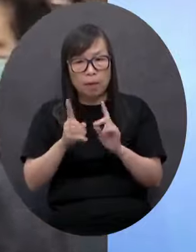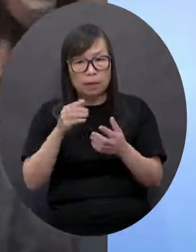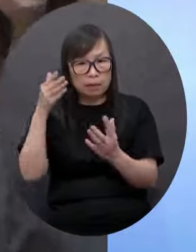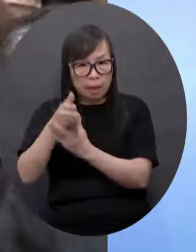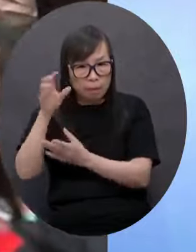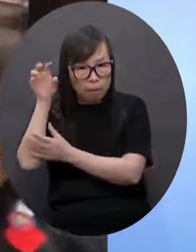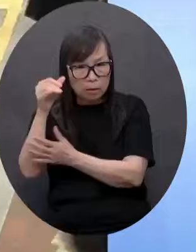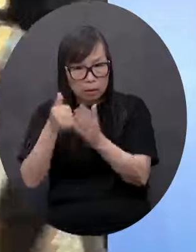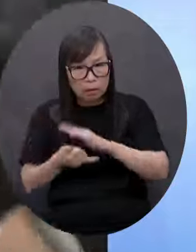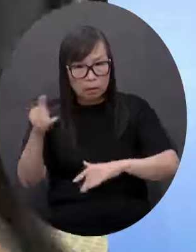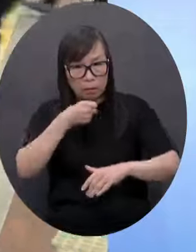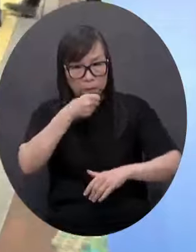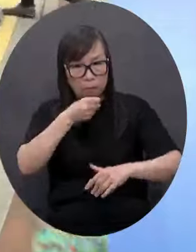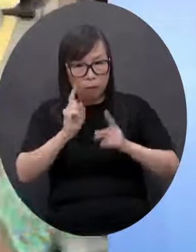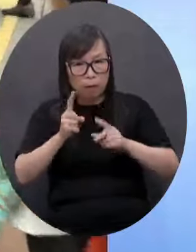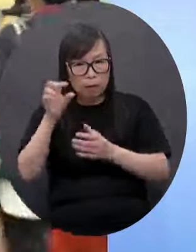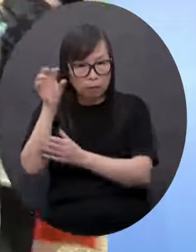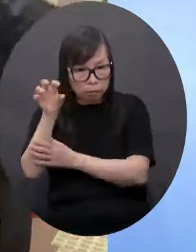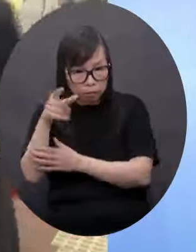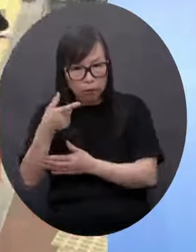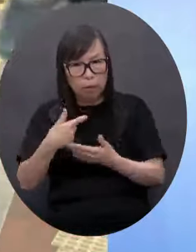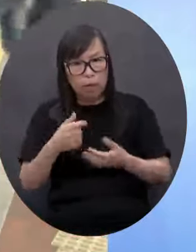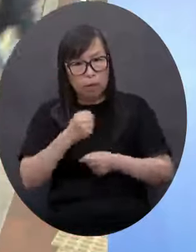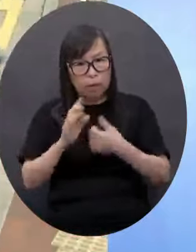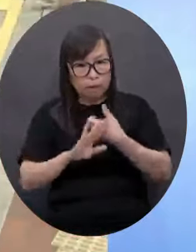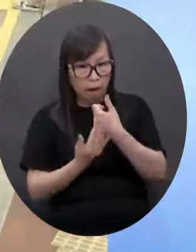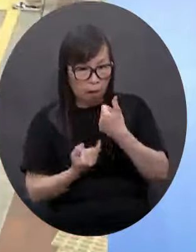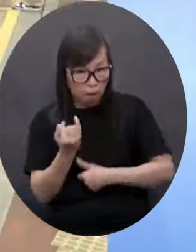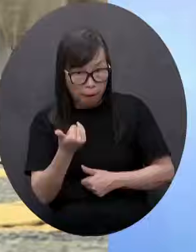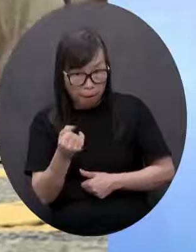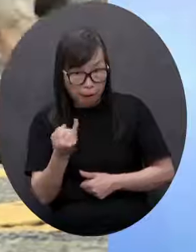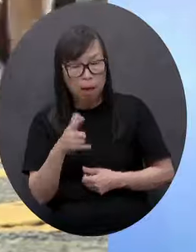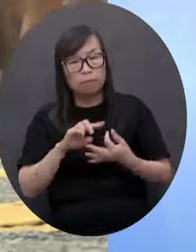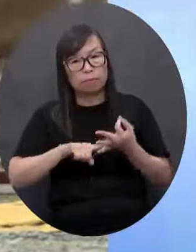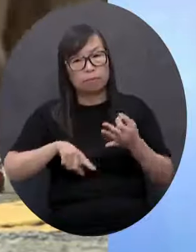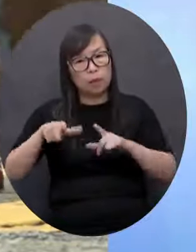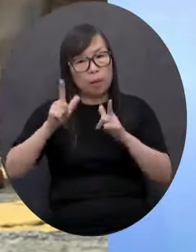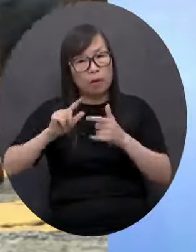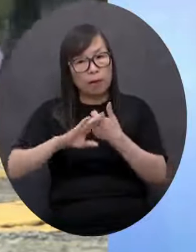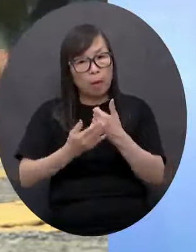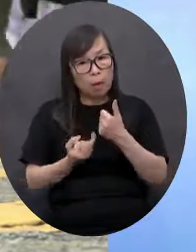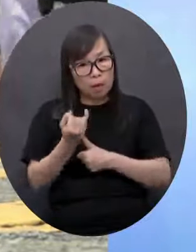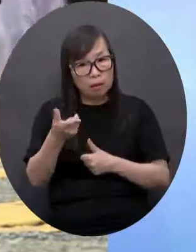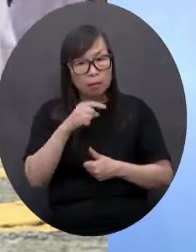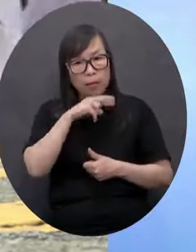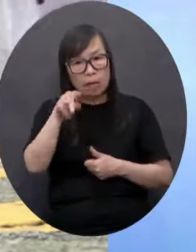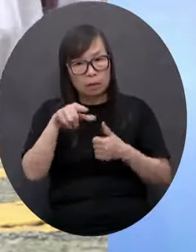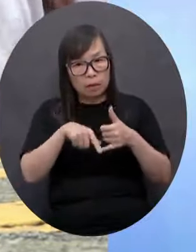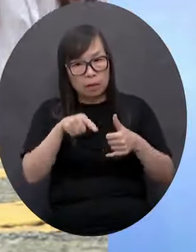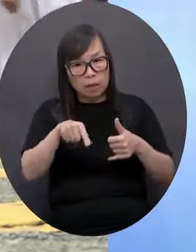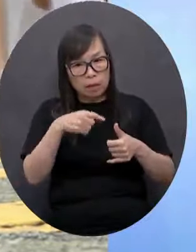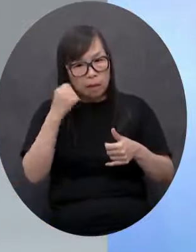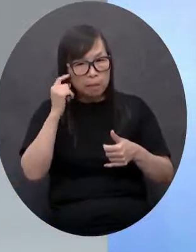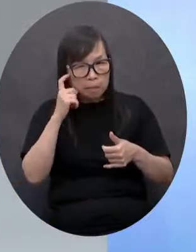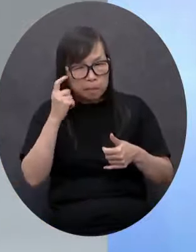指名潜逃者的访问或者片段，这样做是不是属违法？汤家华说，是不是违法视乎当事人有没有犯罪意